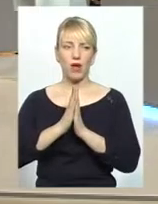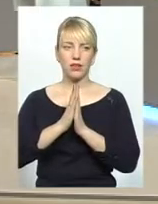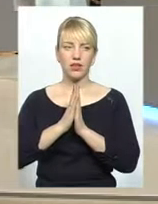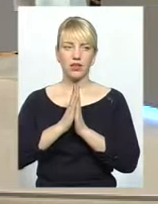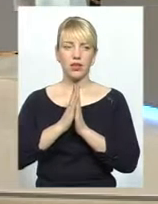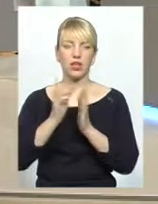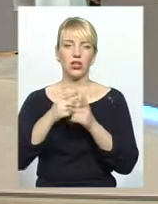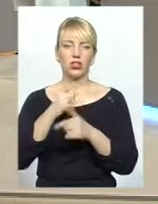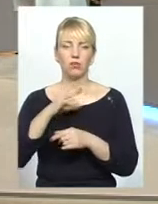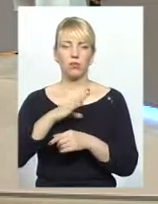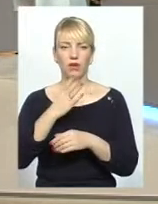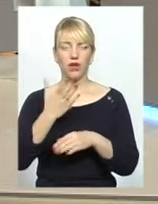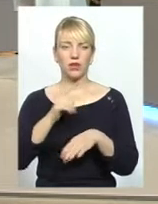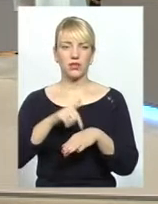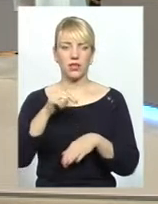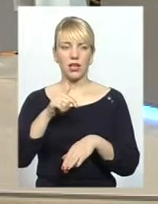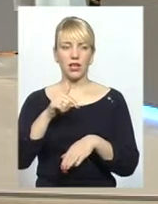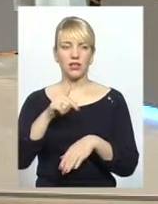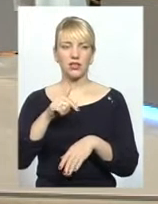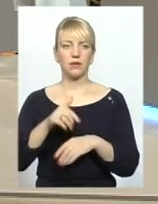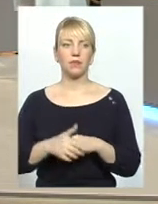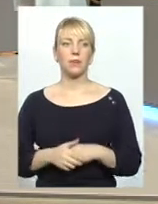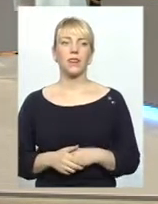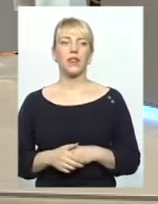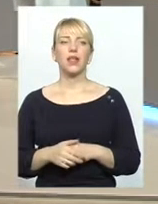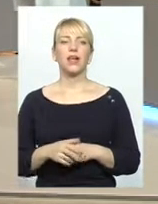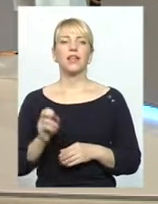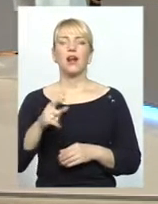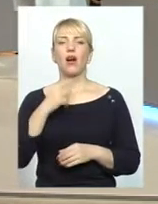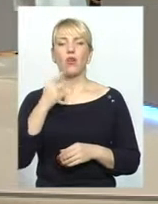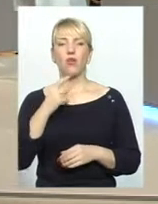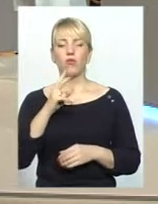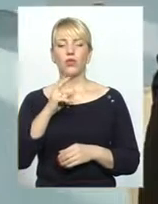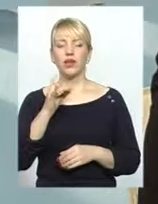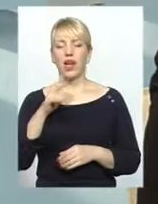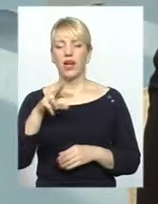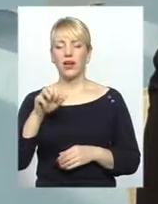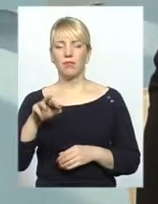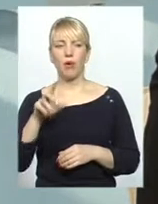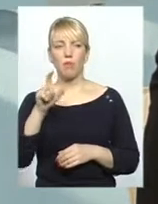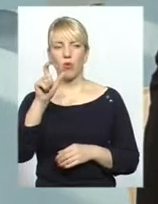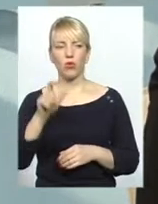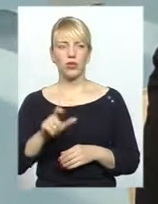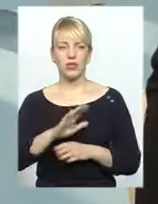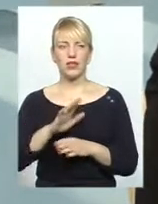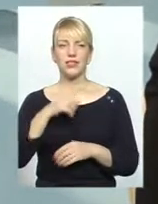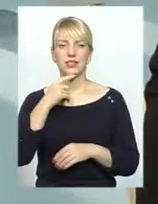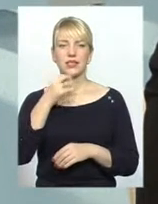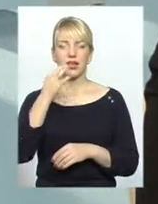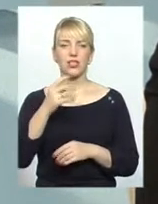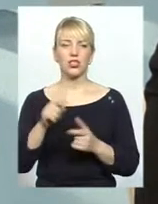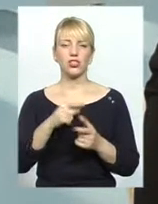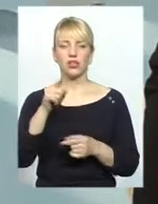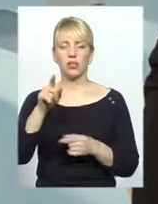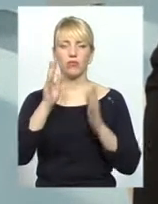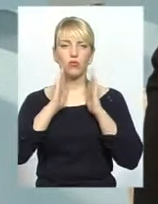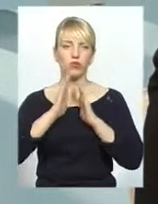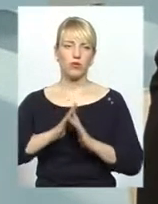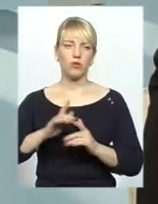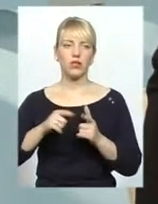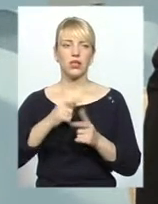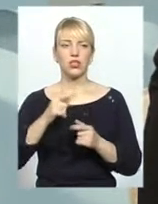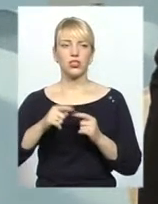чи буває якась реакція, чи були такі випадки? Так як каже пан Карім, тут по людині не скажеш, чи він мусульманин, чи він православний, чи він